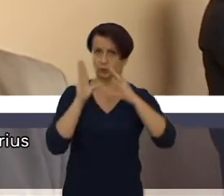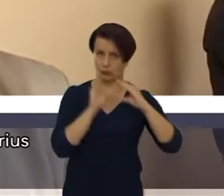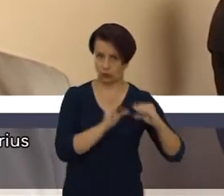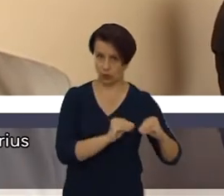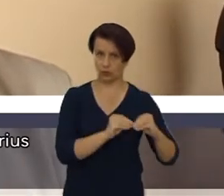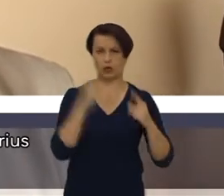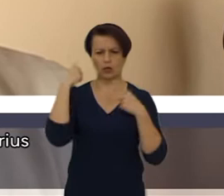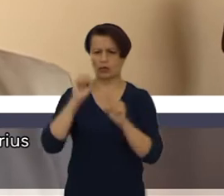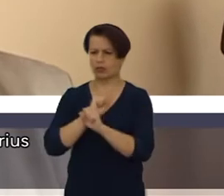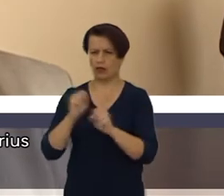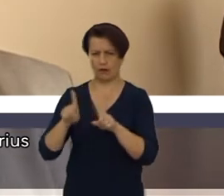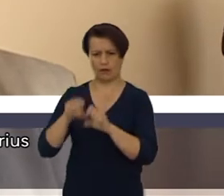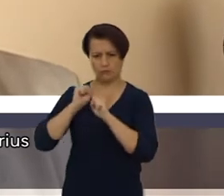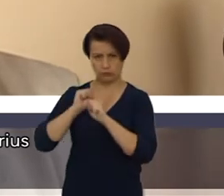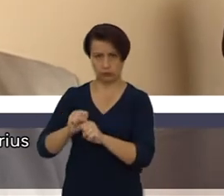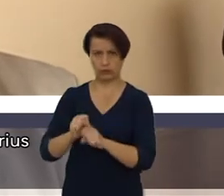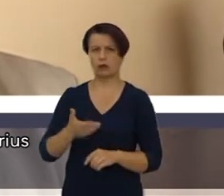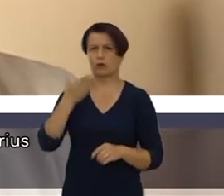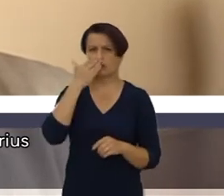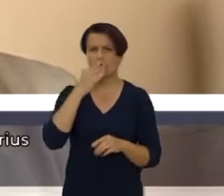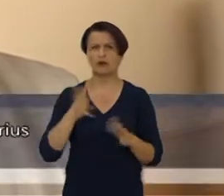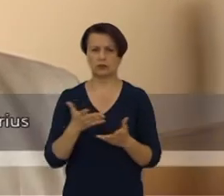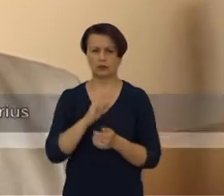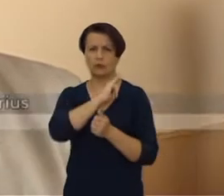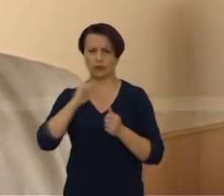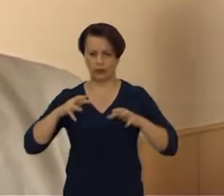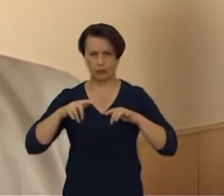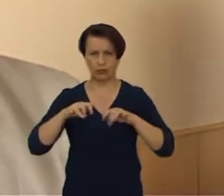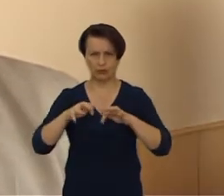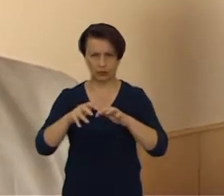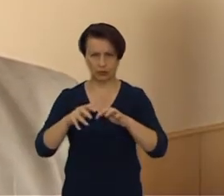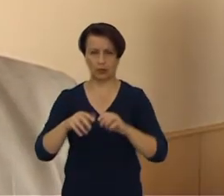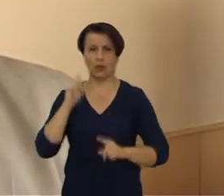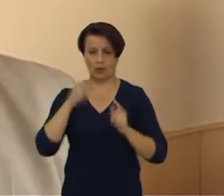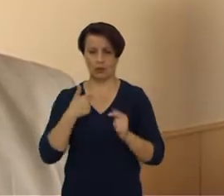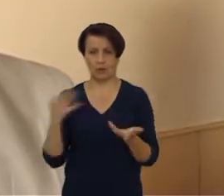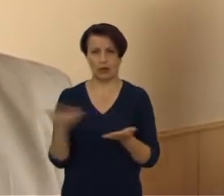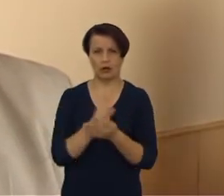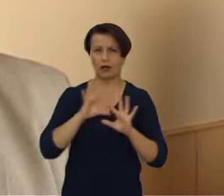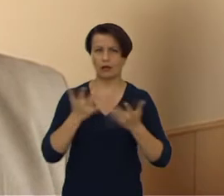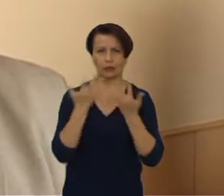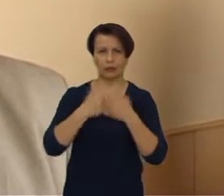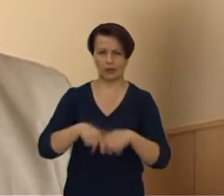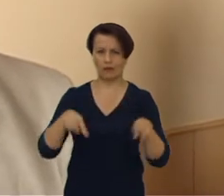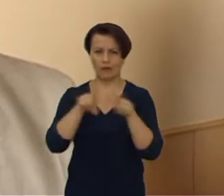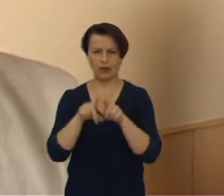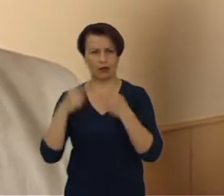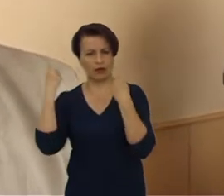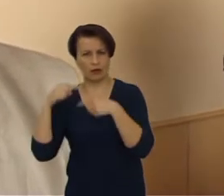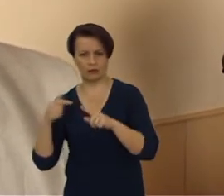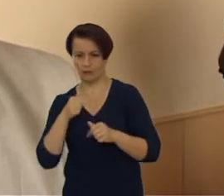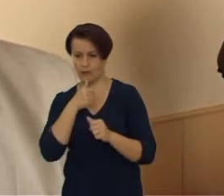neleisti susidaryti. Sudaro kvapus patogeninę mikroflorą. Jeigu mes surandam priemonę vienokią ar kitokią, kur ją